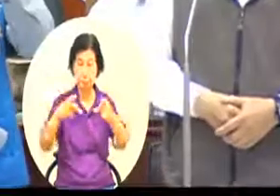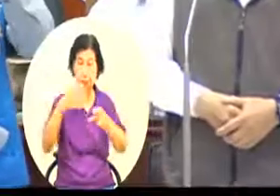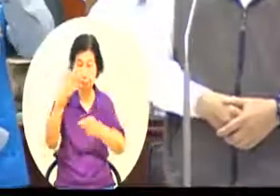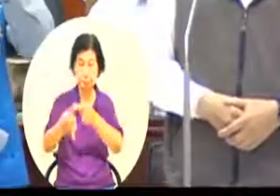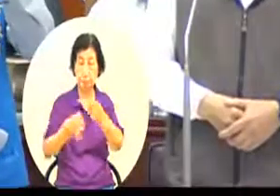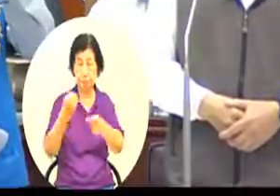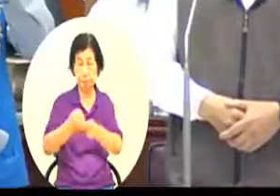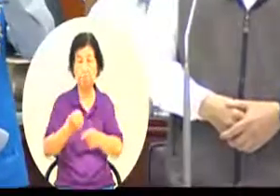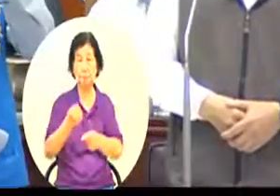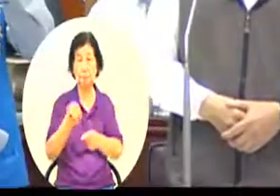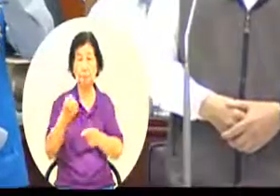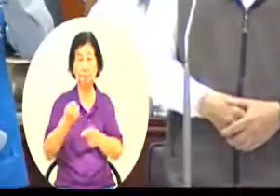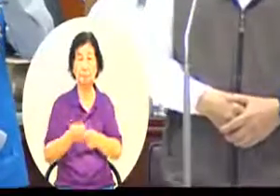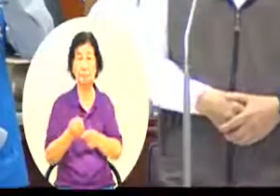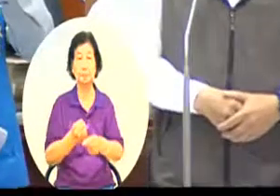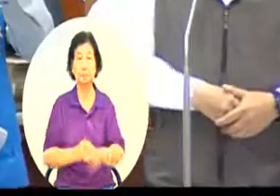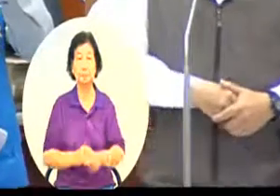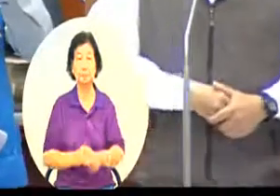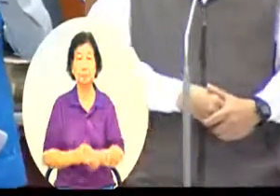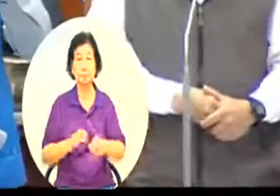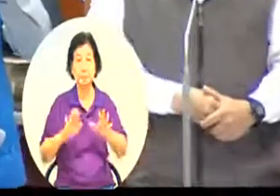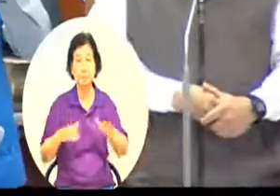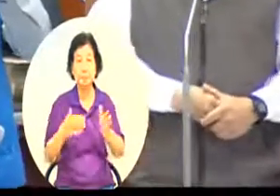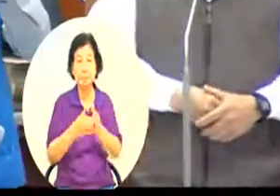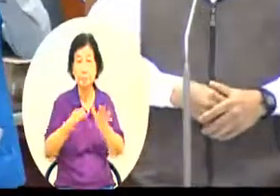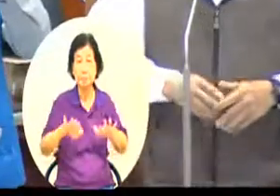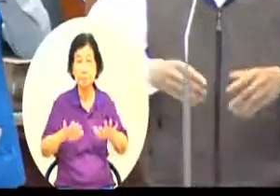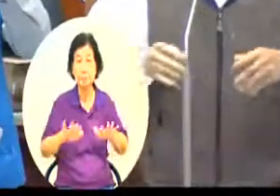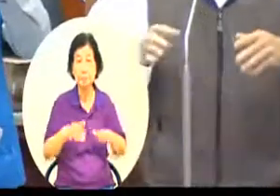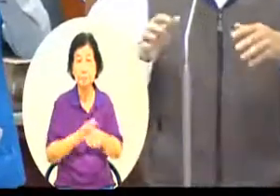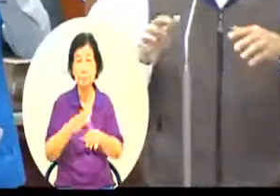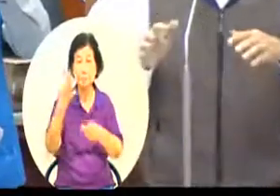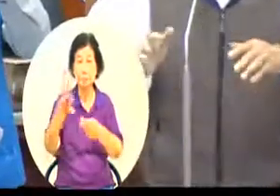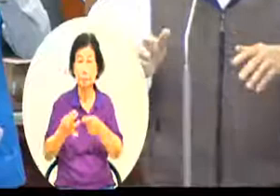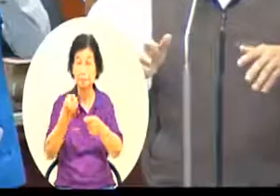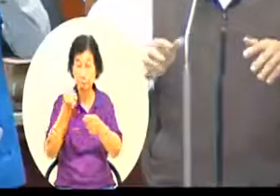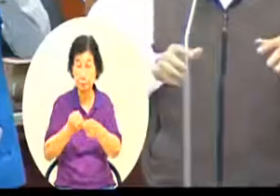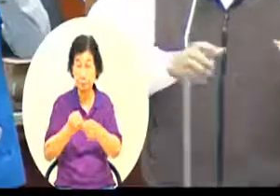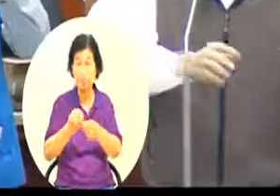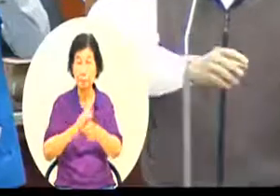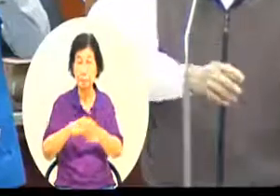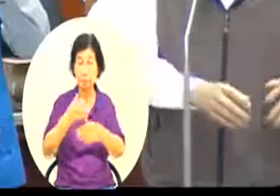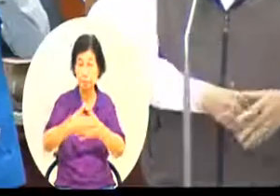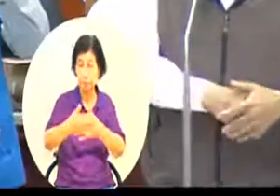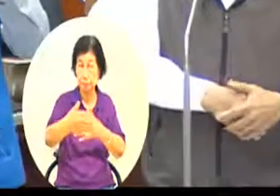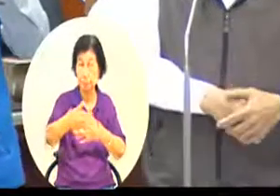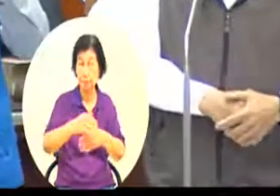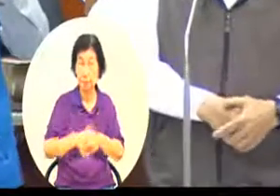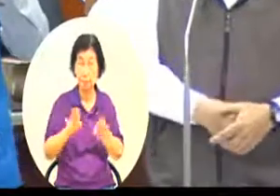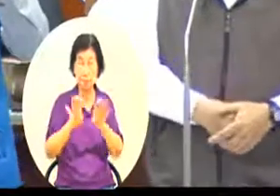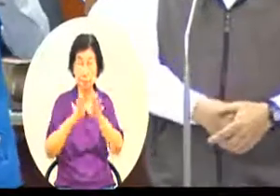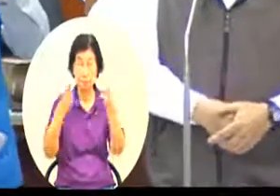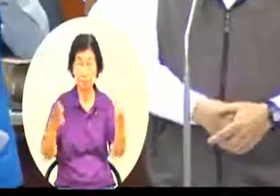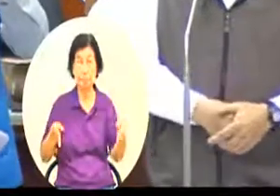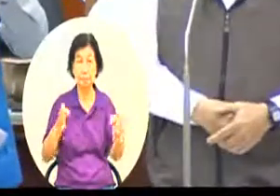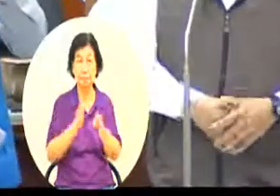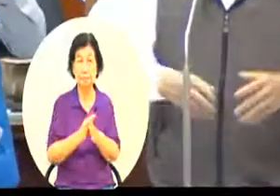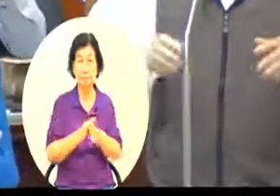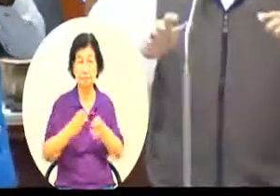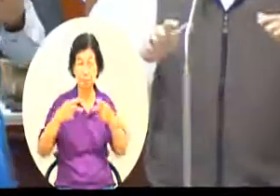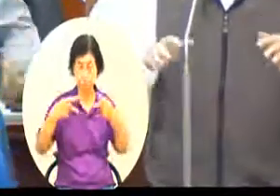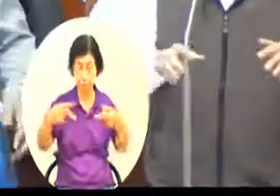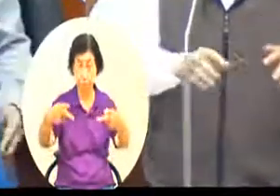冬啊？捷运到现在几冬啊？ 捷运的过程里面， 从营运到现在已经有几年